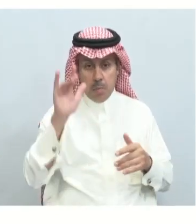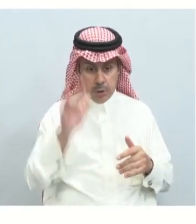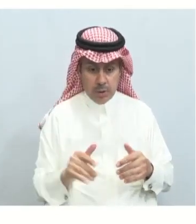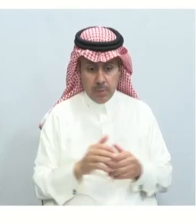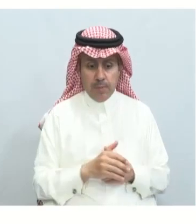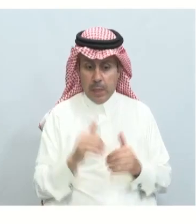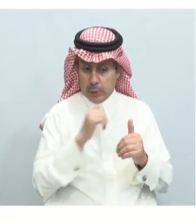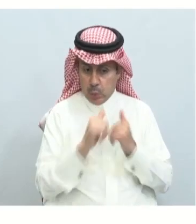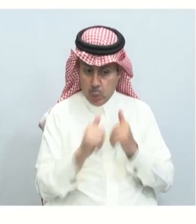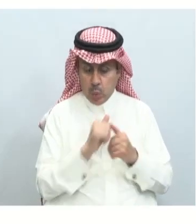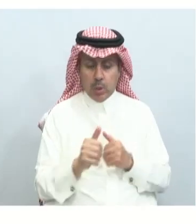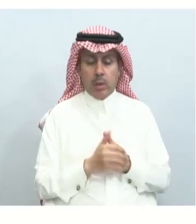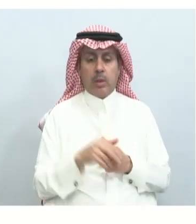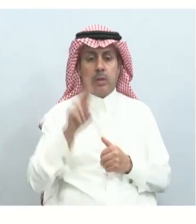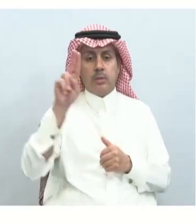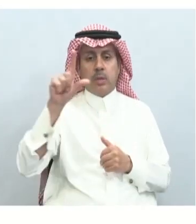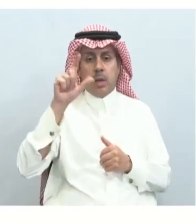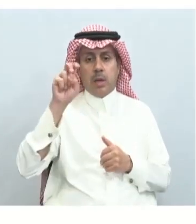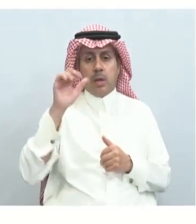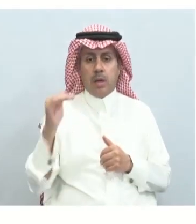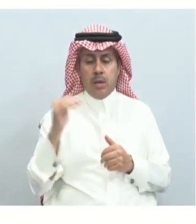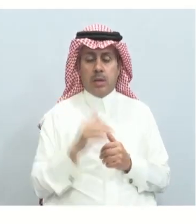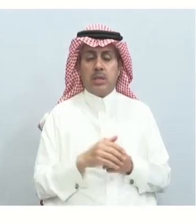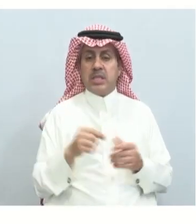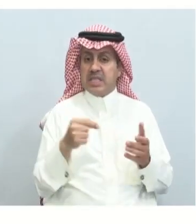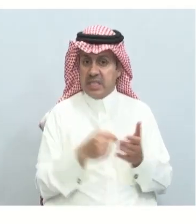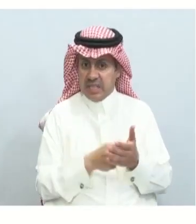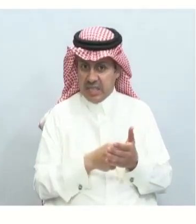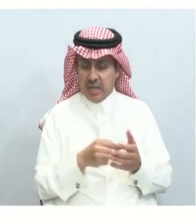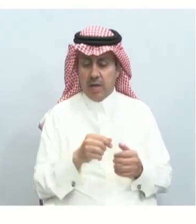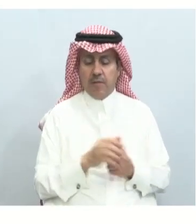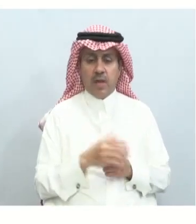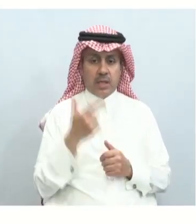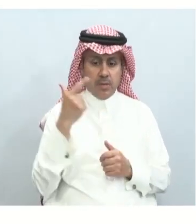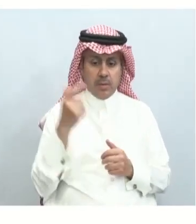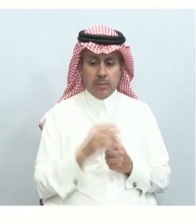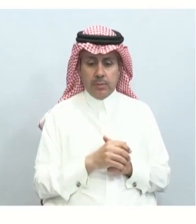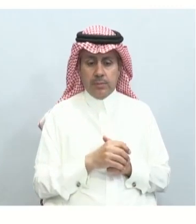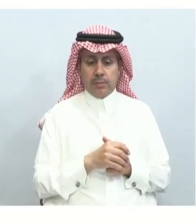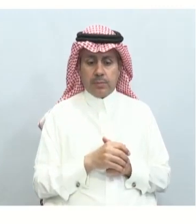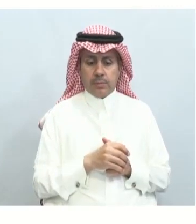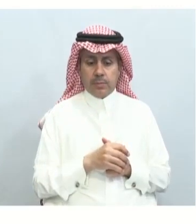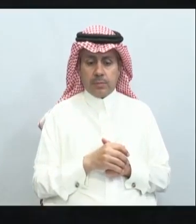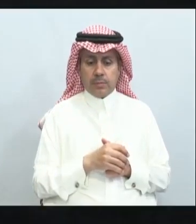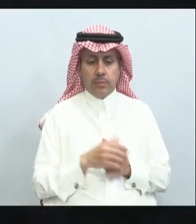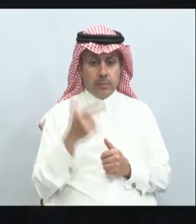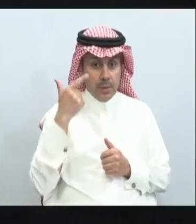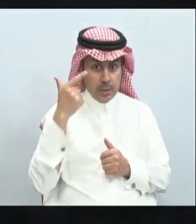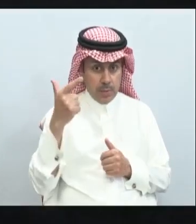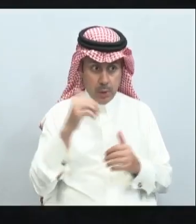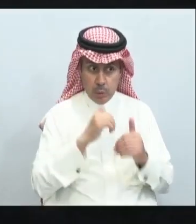ان طرق التلقيح الصناعيه المعروفه في هذه الايام هي سبعه سبعه